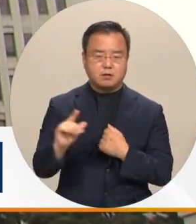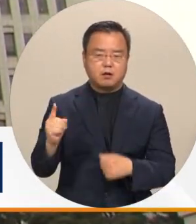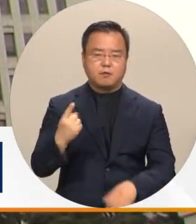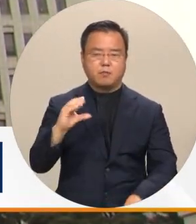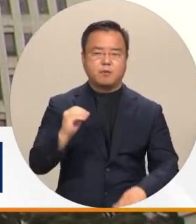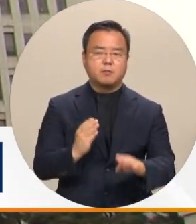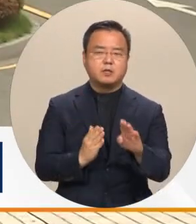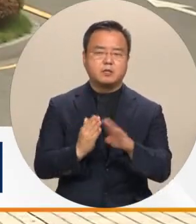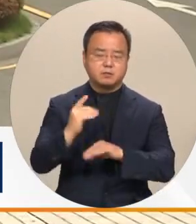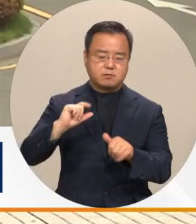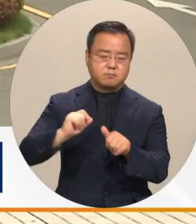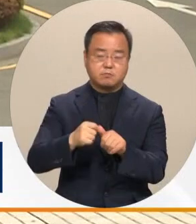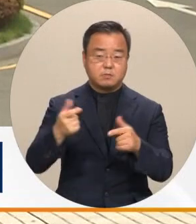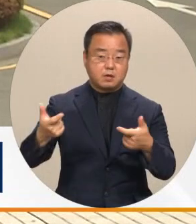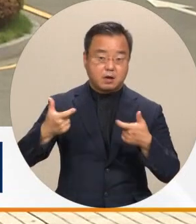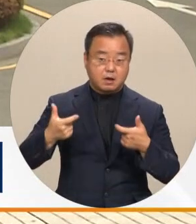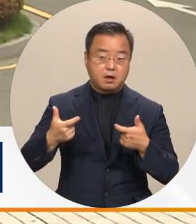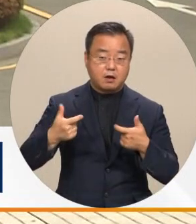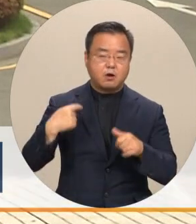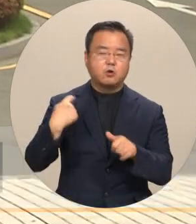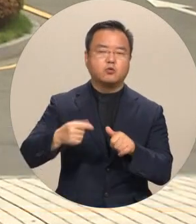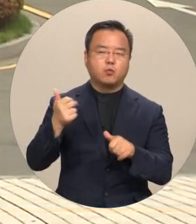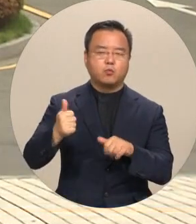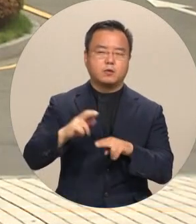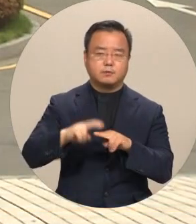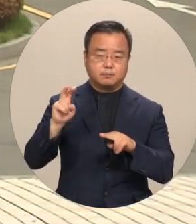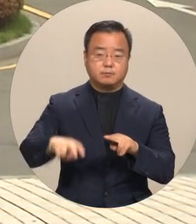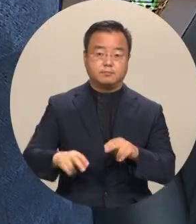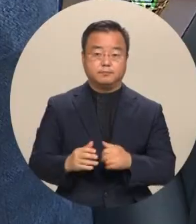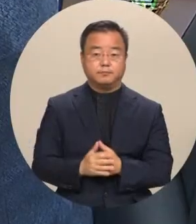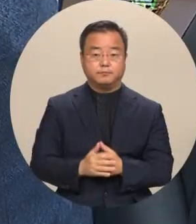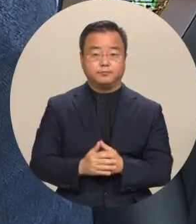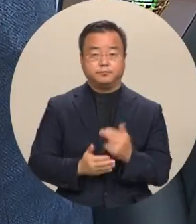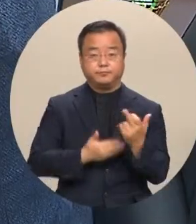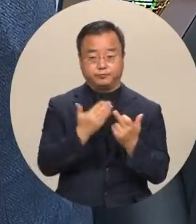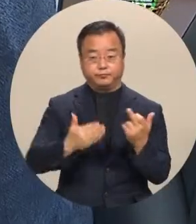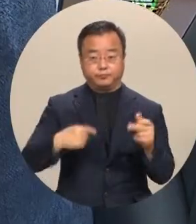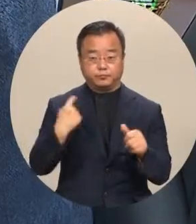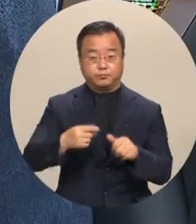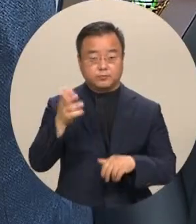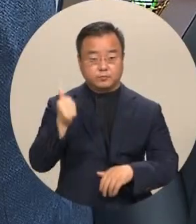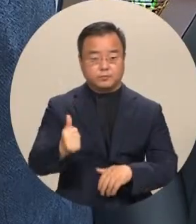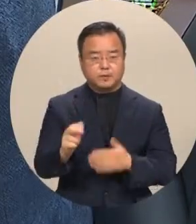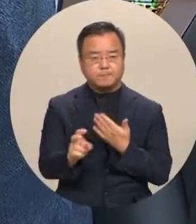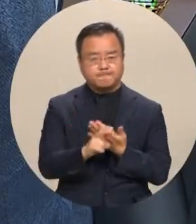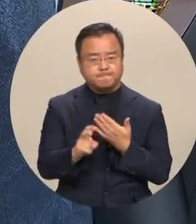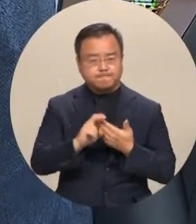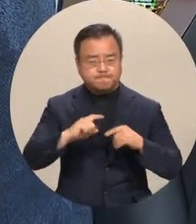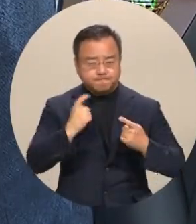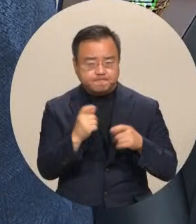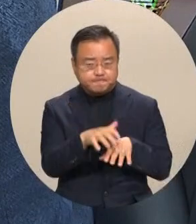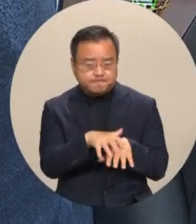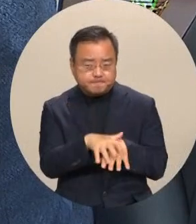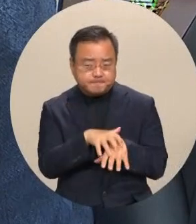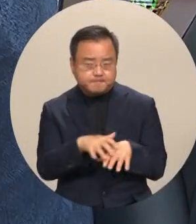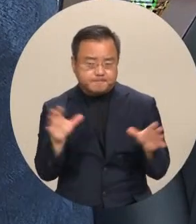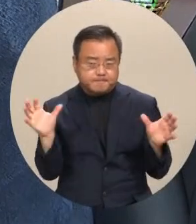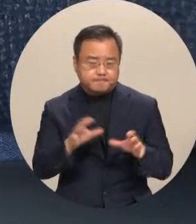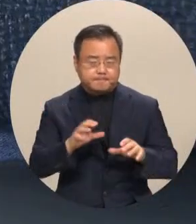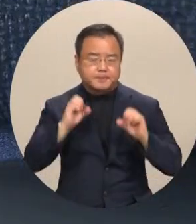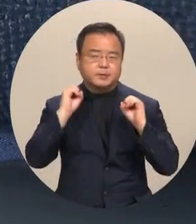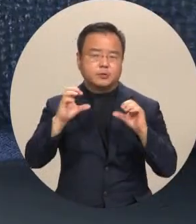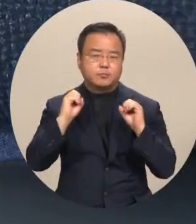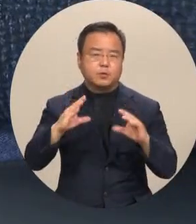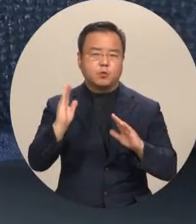받으면 교육감직을 내려놔야 합니다 신경호 강원도 교육감은 불법 사조직을 설립해 선거 운동을 하고